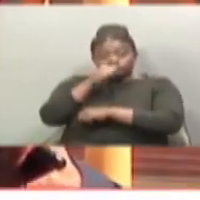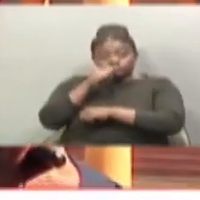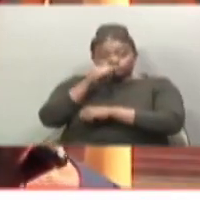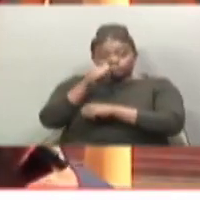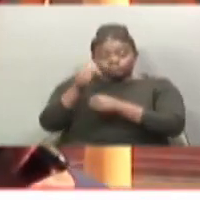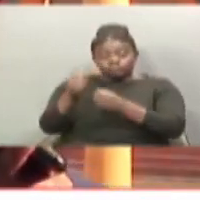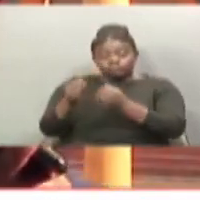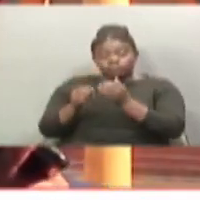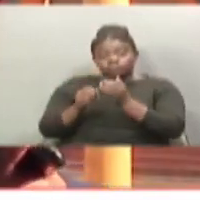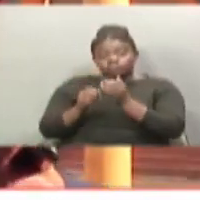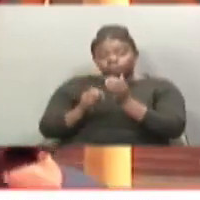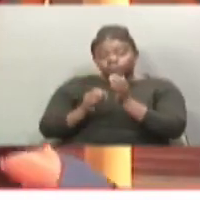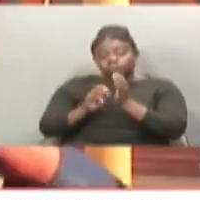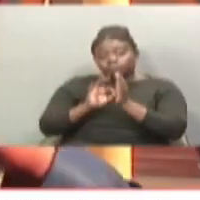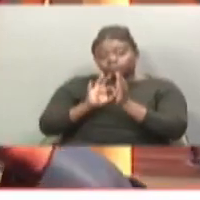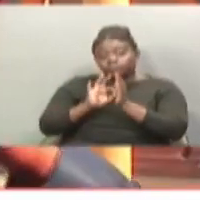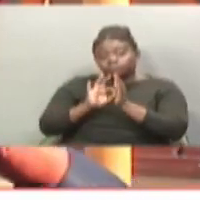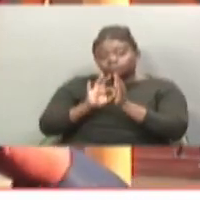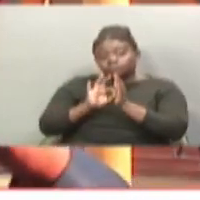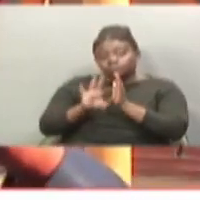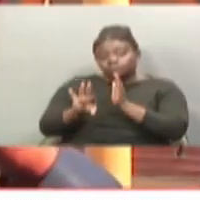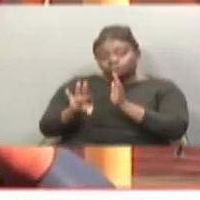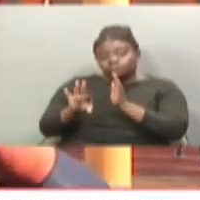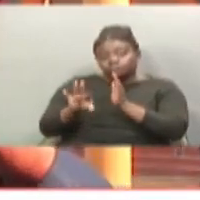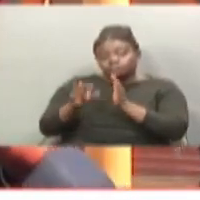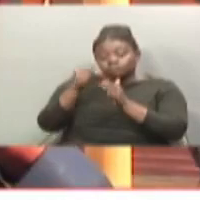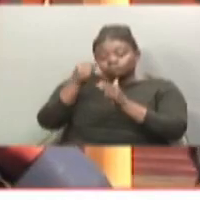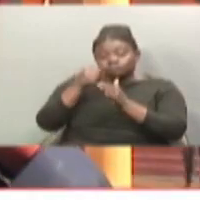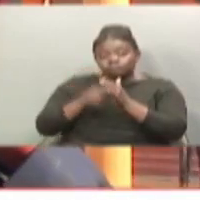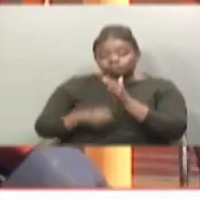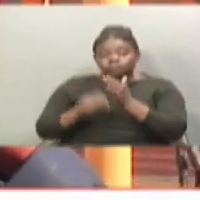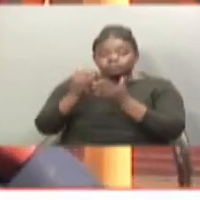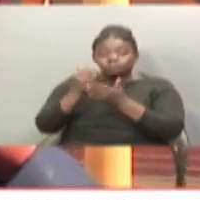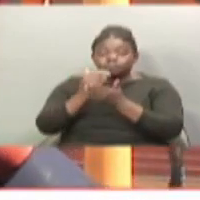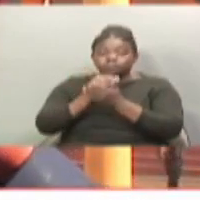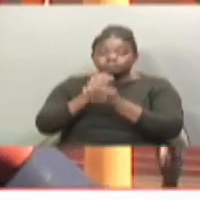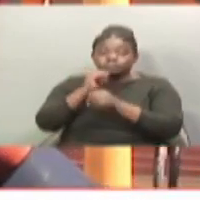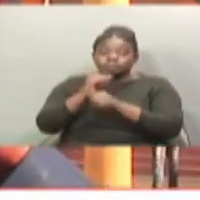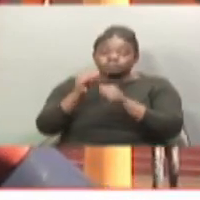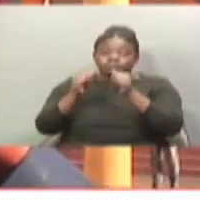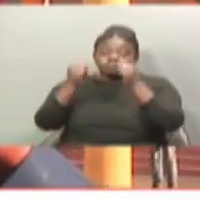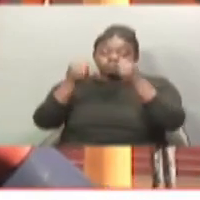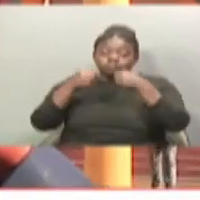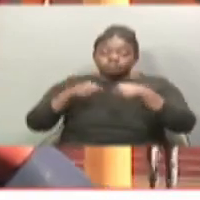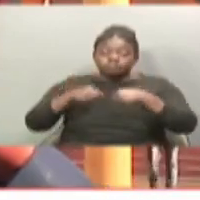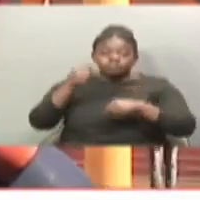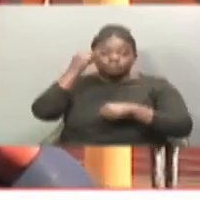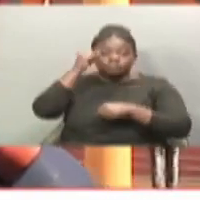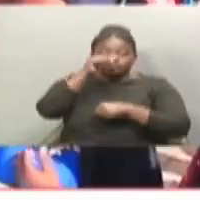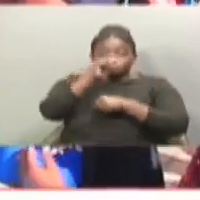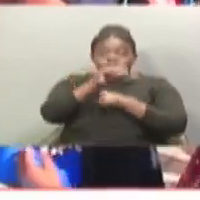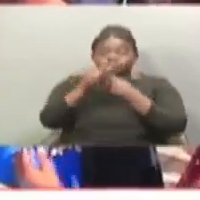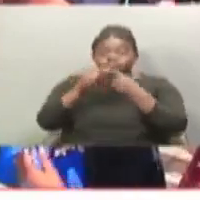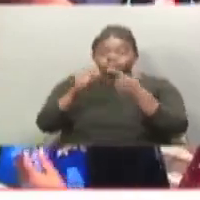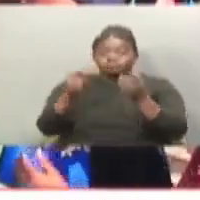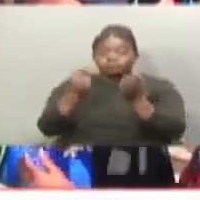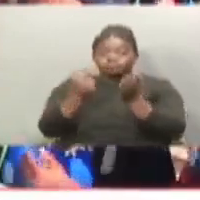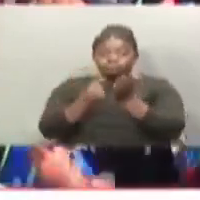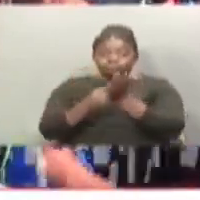gagibweko omusolo galeme kusasula musolo. Kubanga omulimu gwe bakola tebagukolera mawanga malala, bakolera ggwanga lyaffe.